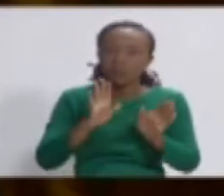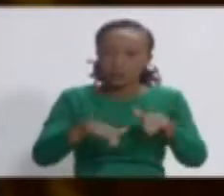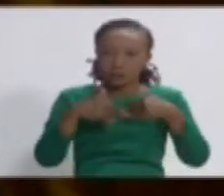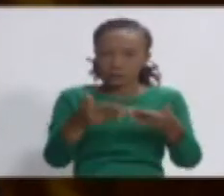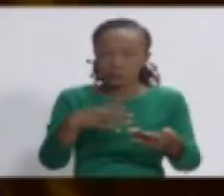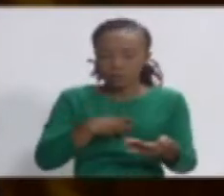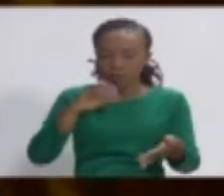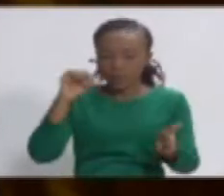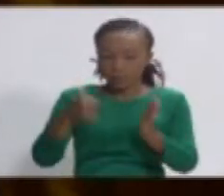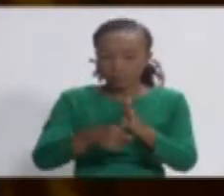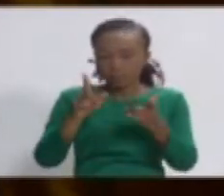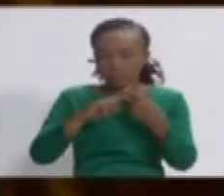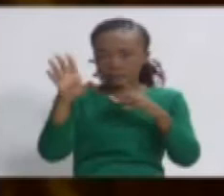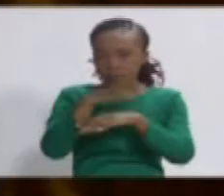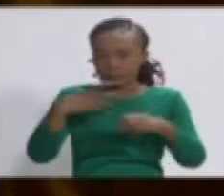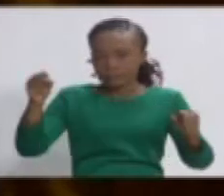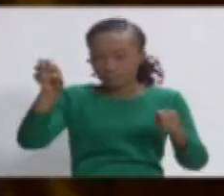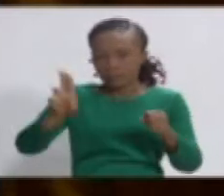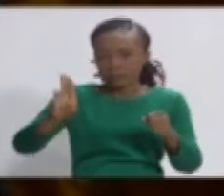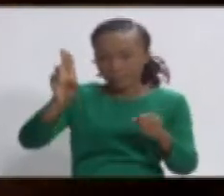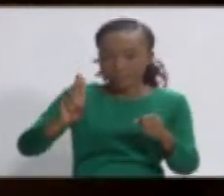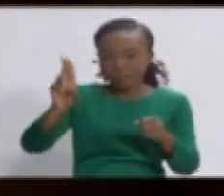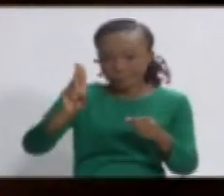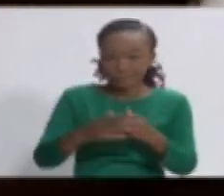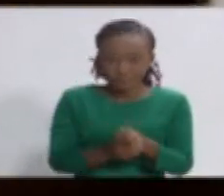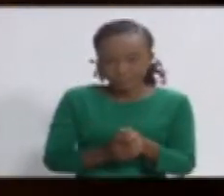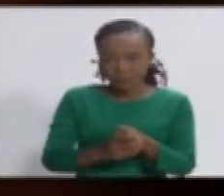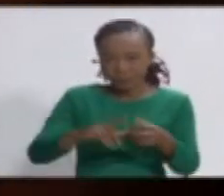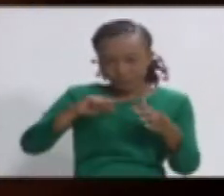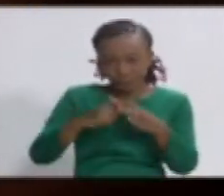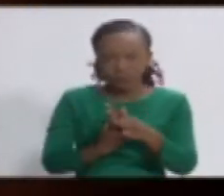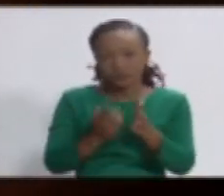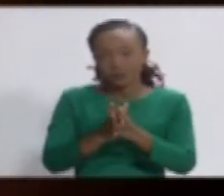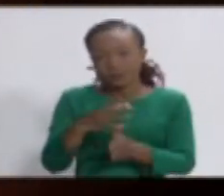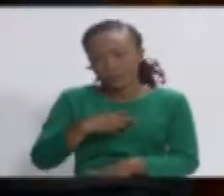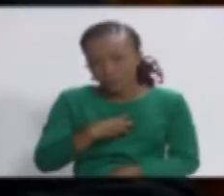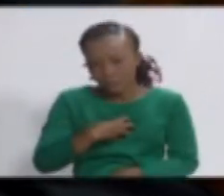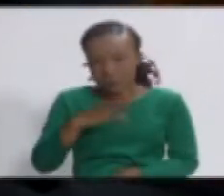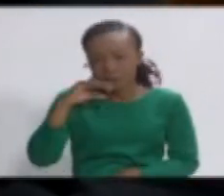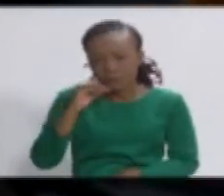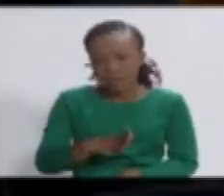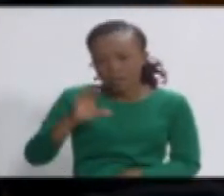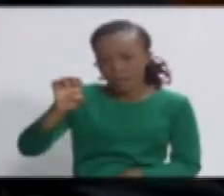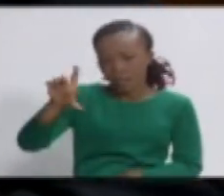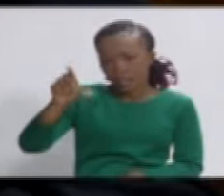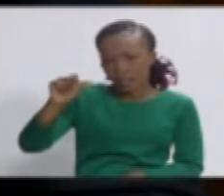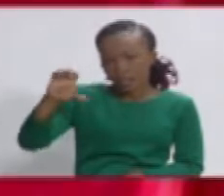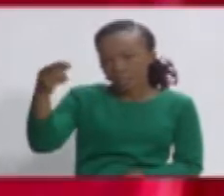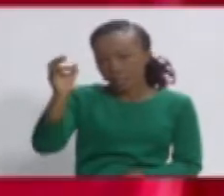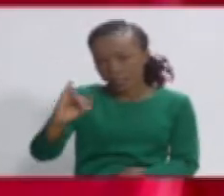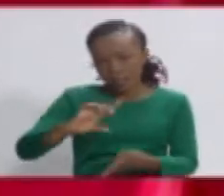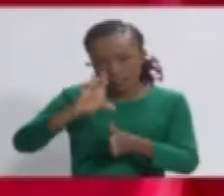to His Excellency the President Uhuru Muigai Kenyatta. Yalianza na kujiuzulu kwa Speaker Beatrice Elachi na